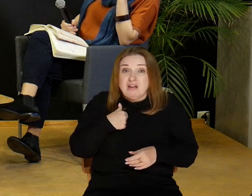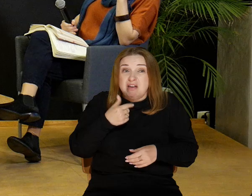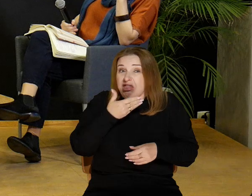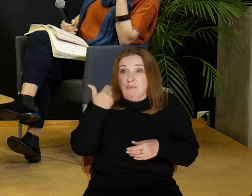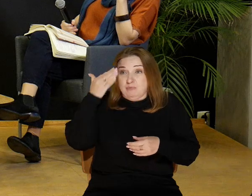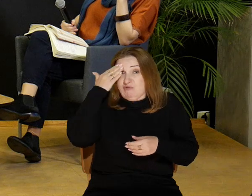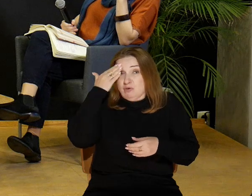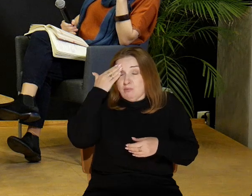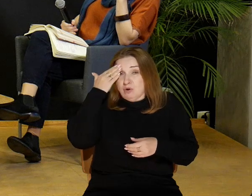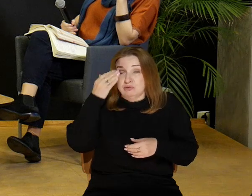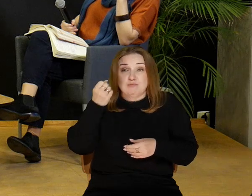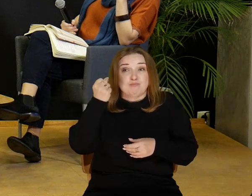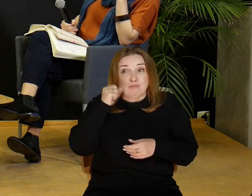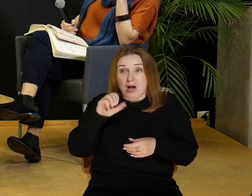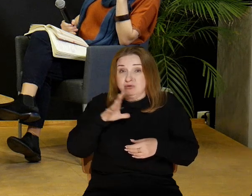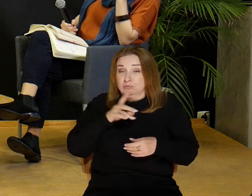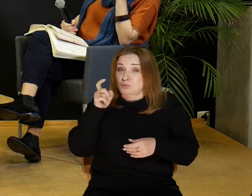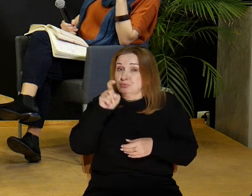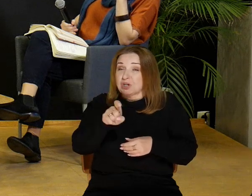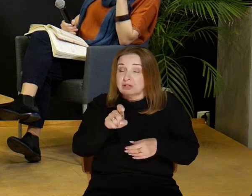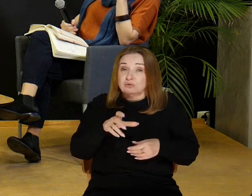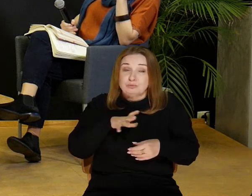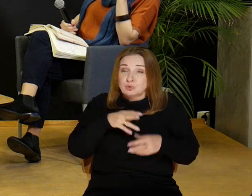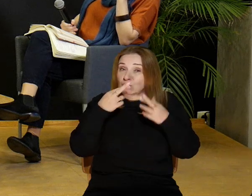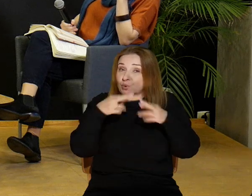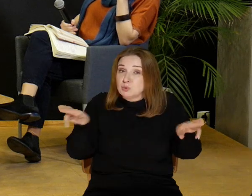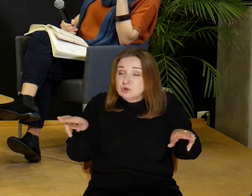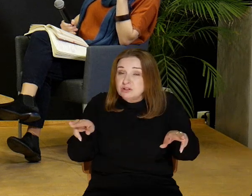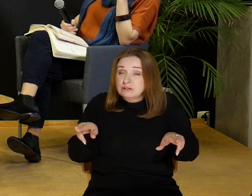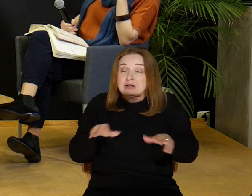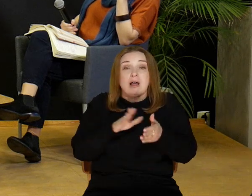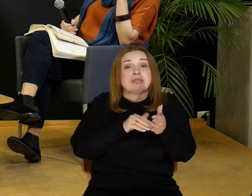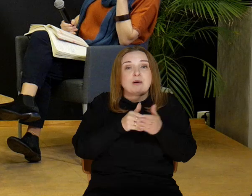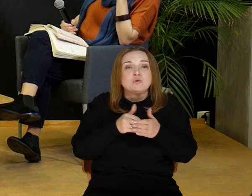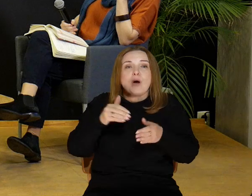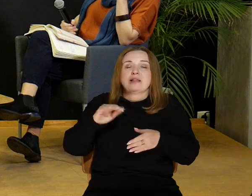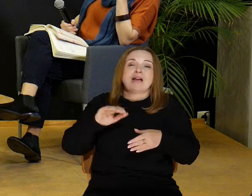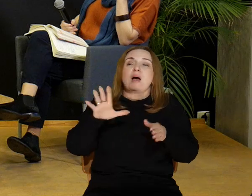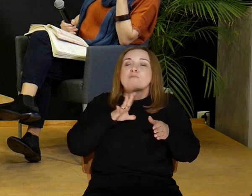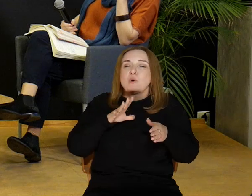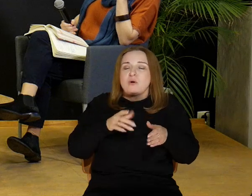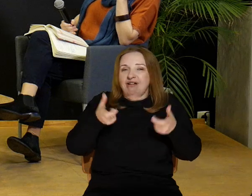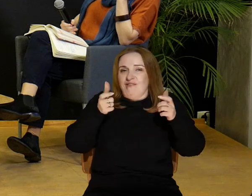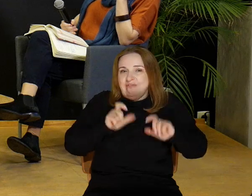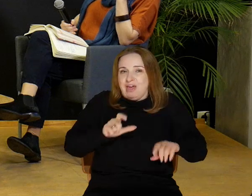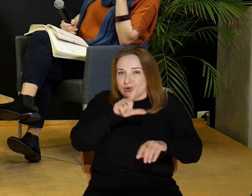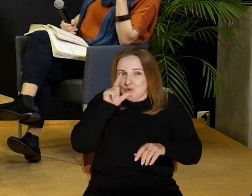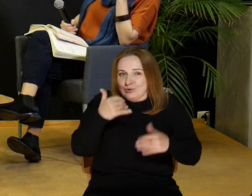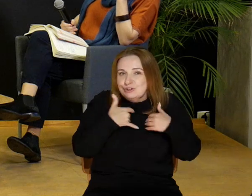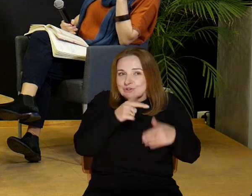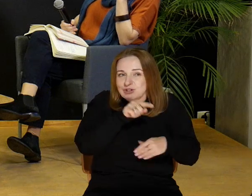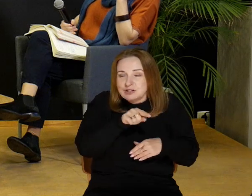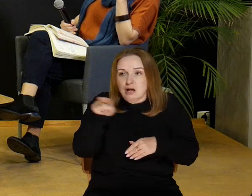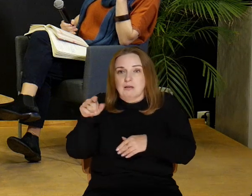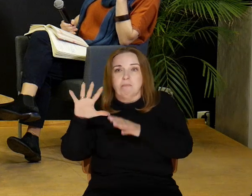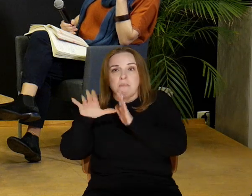sprawę, jak bardzo, jaka była różnica no, pomiędzy właśnie mieszkańcami jakiejś małej wioski, a